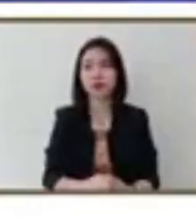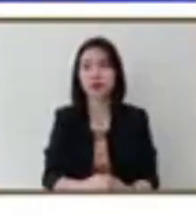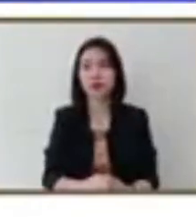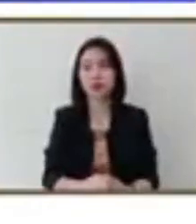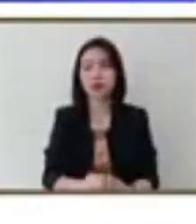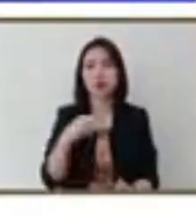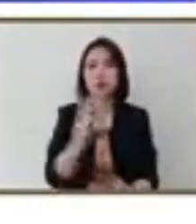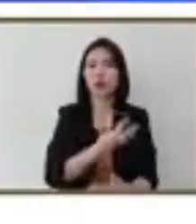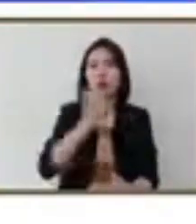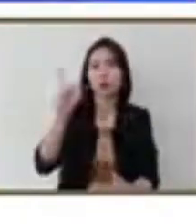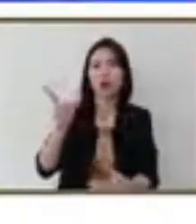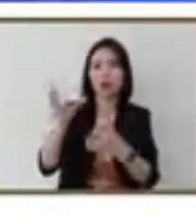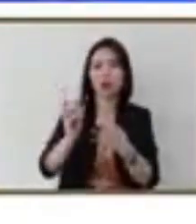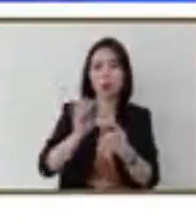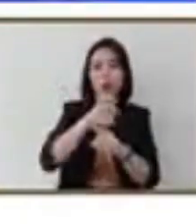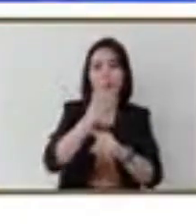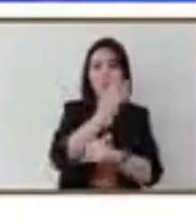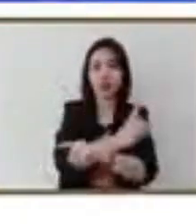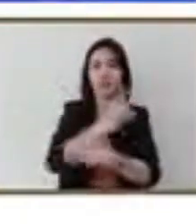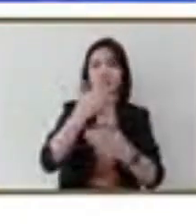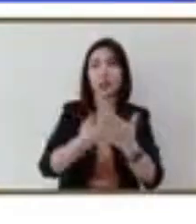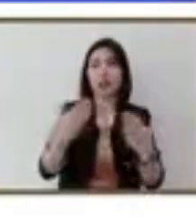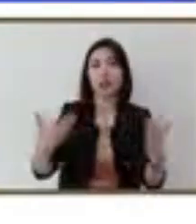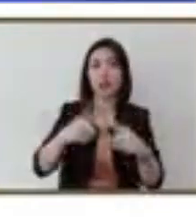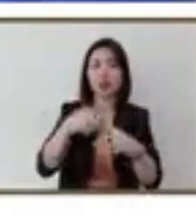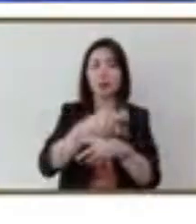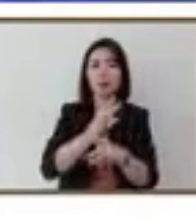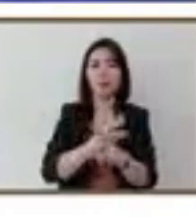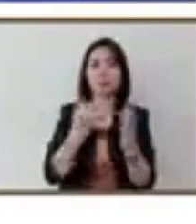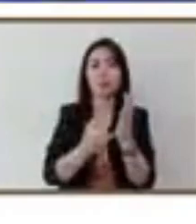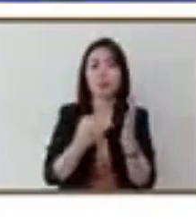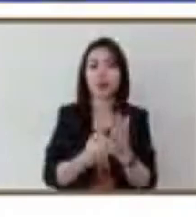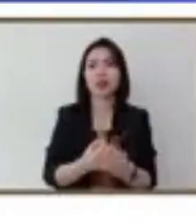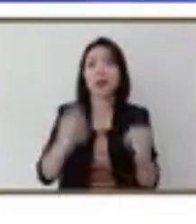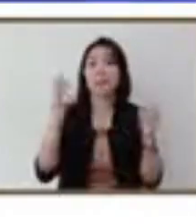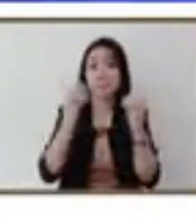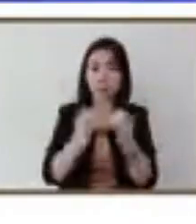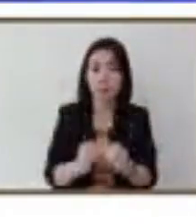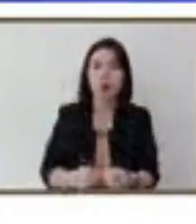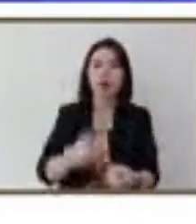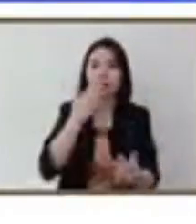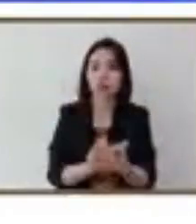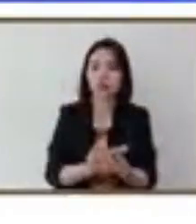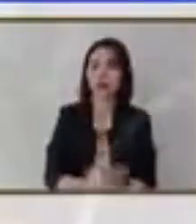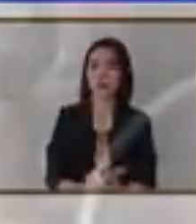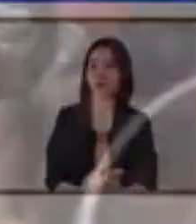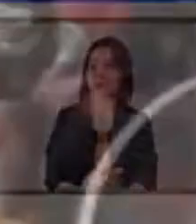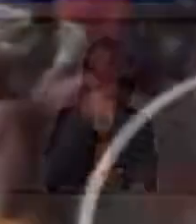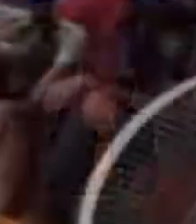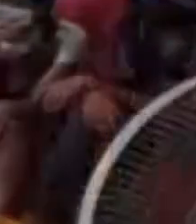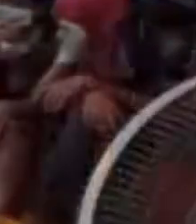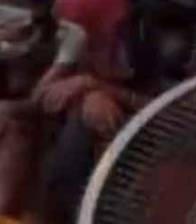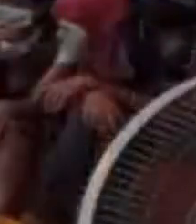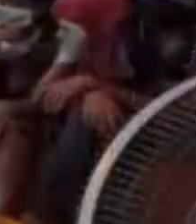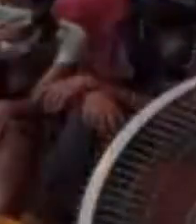natin yung mga kapatid. Kaya ang gagawin natin, katulad nung kay Charmaine na yon, nandun lamang sila sa maliit na screen, kung yun ay permanente na,